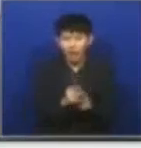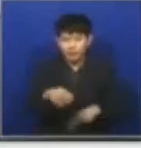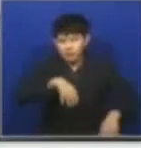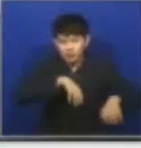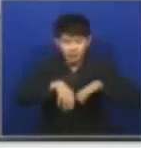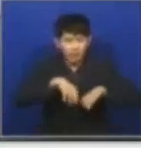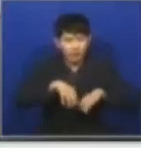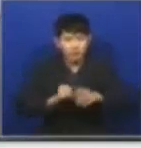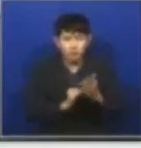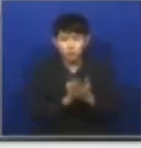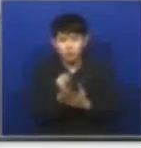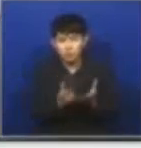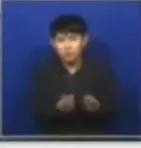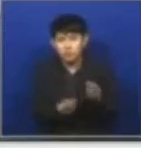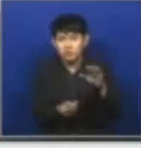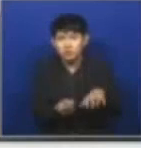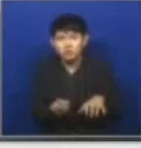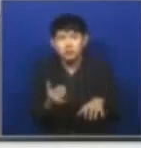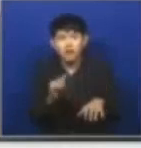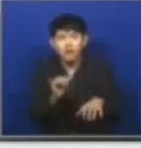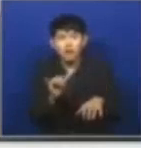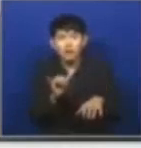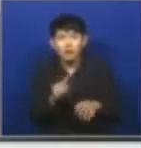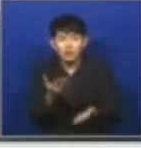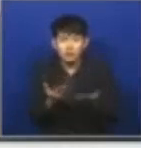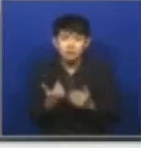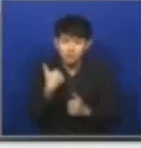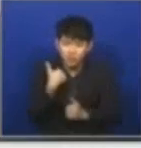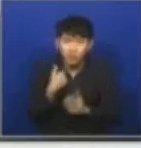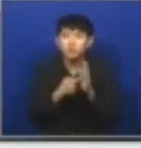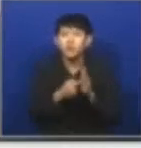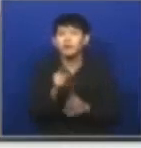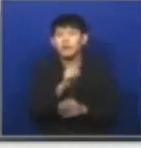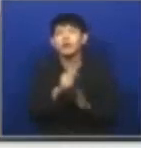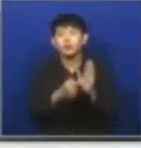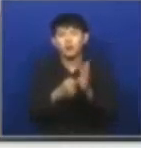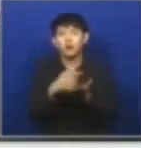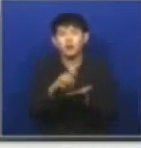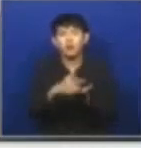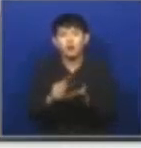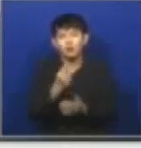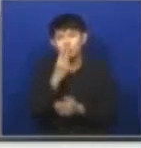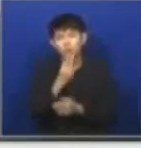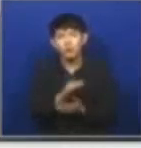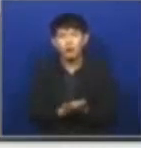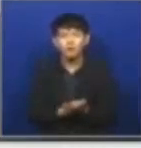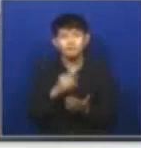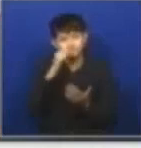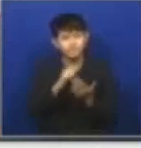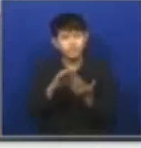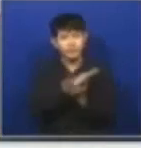บเรื่องนี้แล้วทำที่ไหนที่เป็นตัวอย่างแล้วยกตัวอย่างมาที่จะแสดงว่าประเทศนี้ได้ป